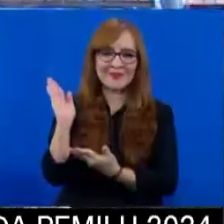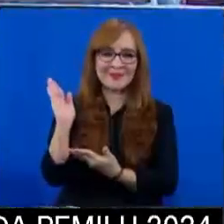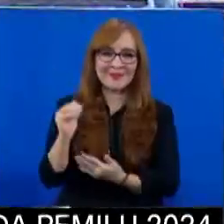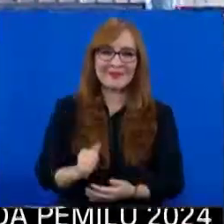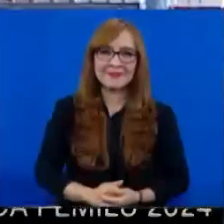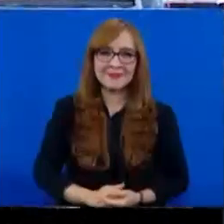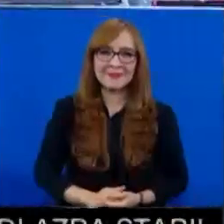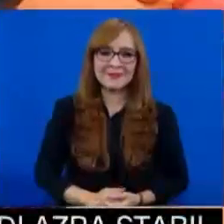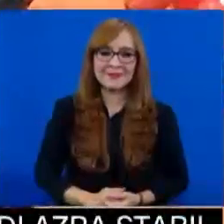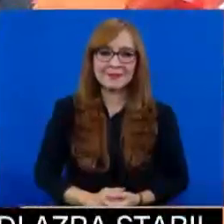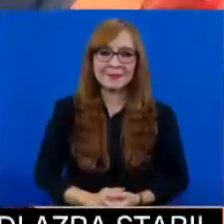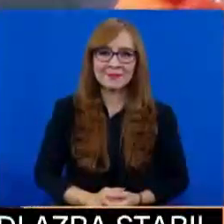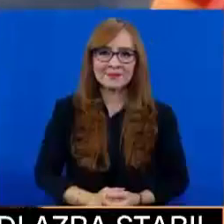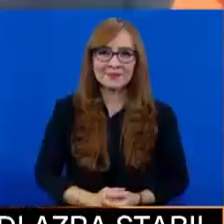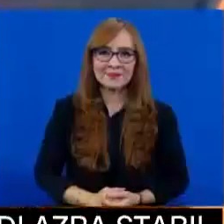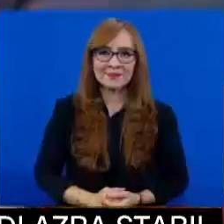kemiri.